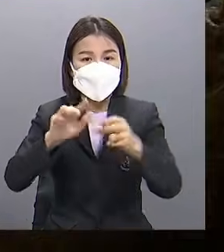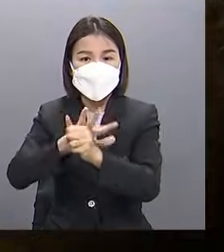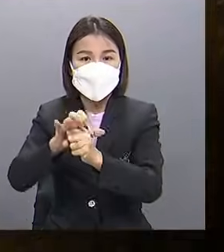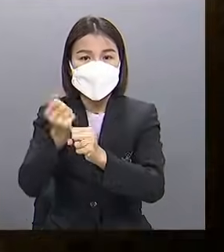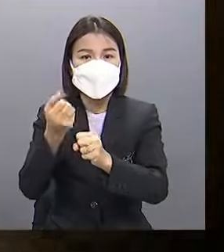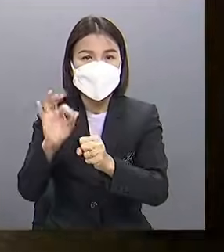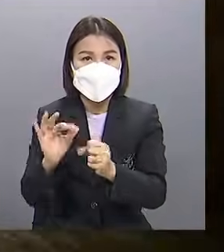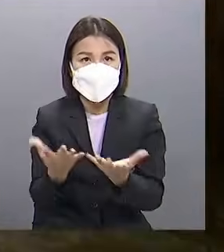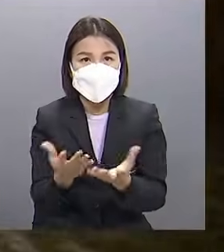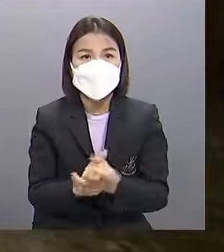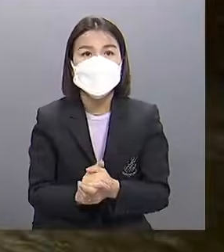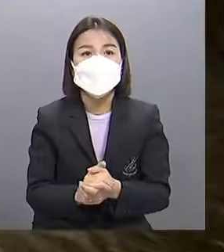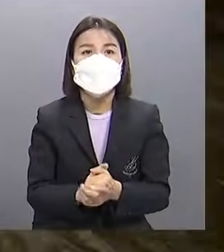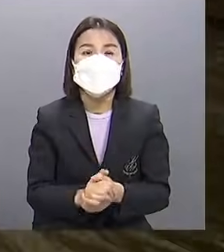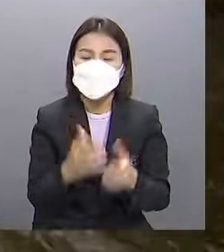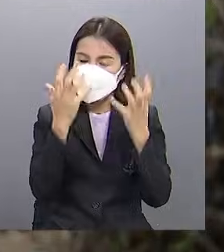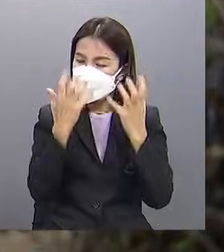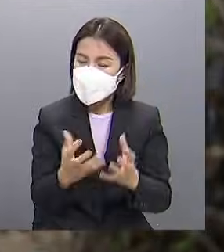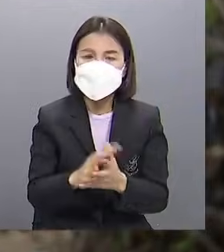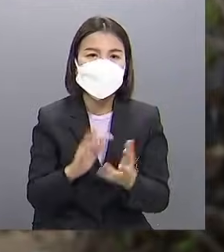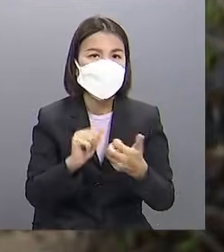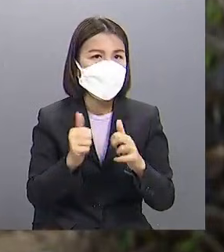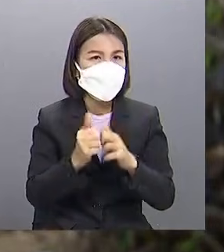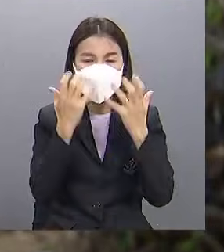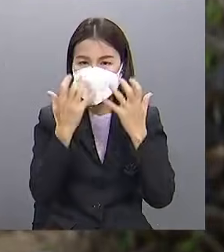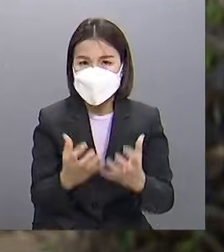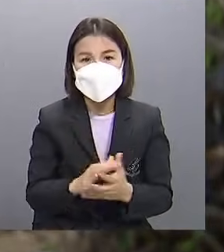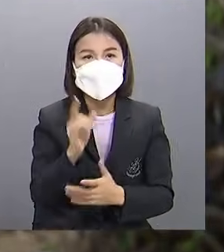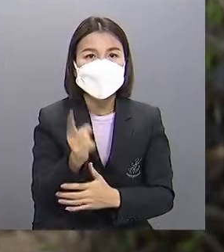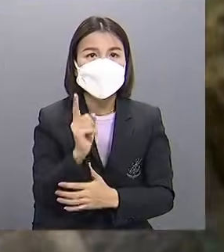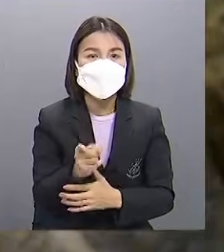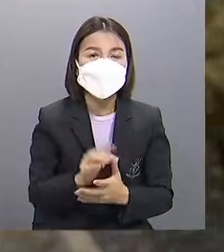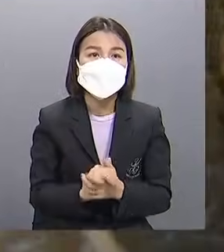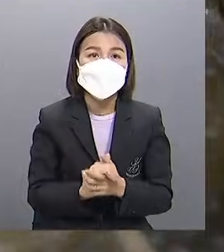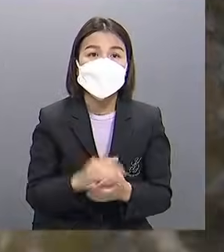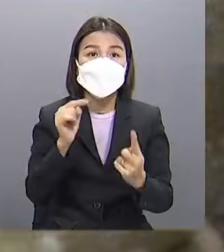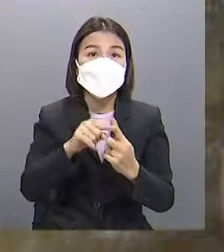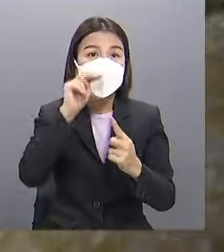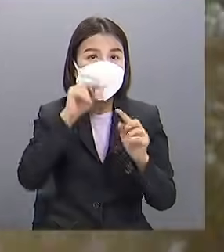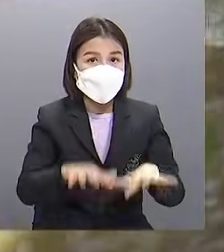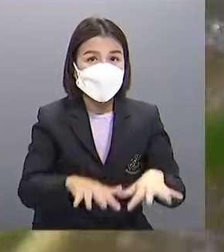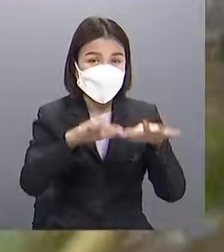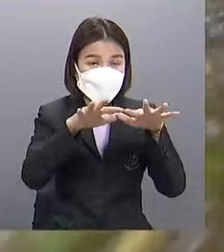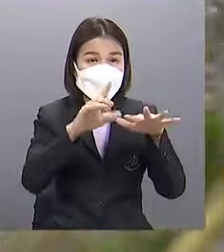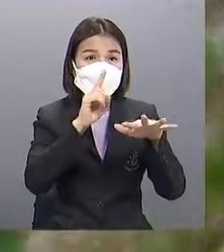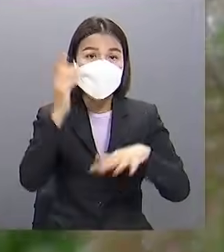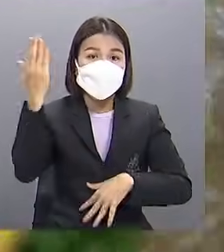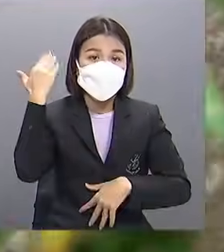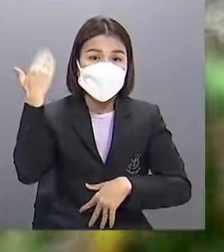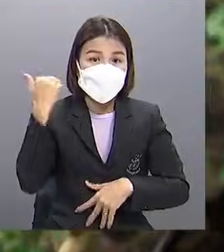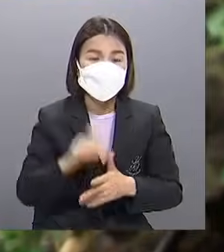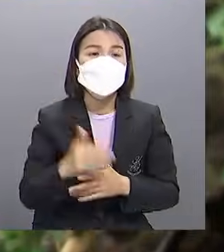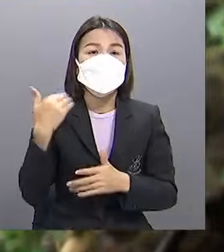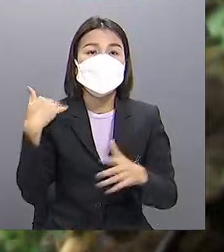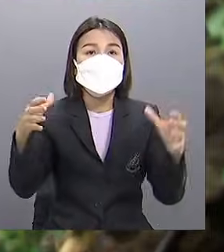ป็นเรื่องที่หนักทั้งสองเรื่องเลยนะครับสำหรับเรื่องน้ำท่วมนะครับต้องยอมรับว่าที่ผ่านมาเนี่ยทางชุมชนของเราเนี่ยไ